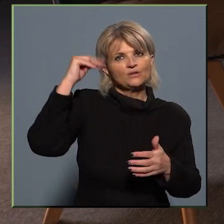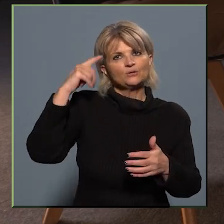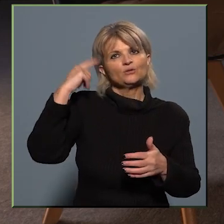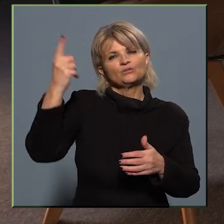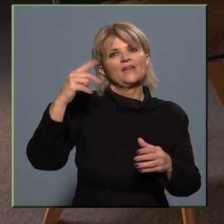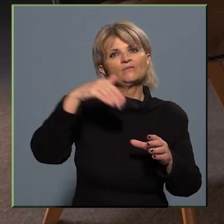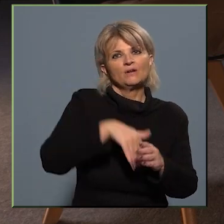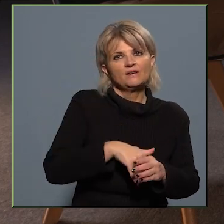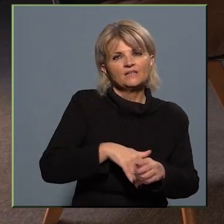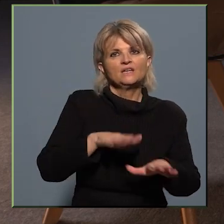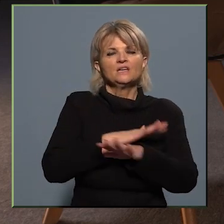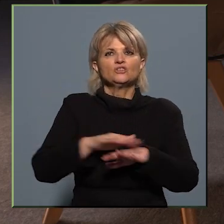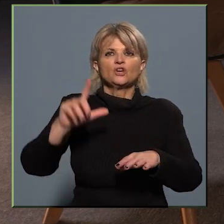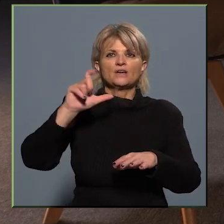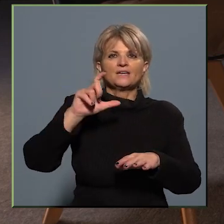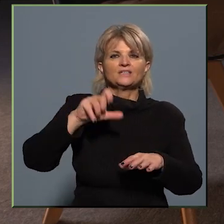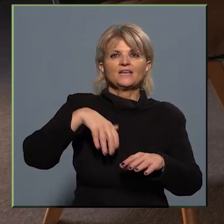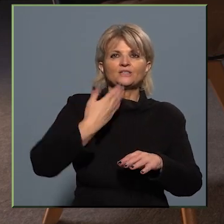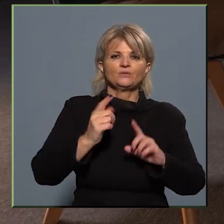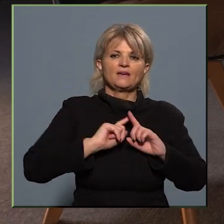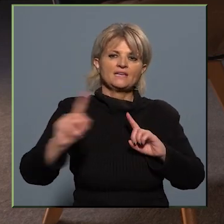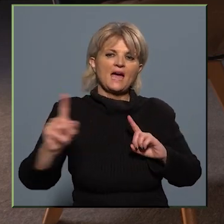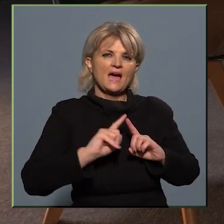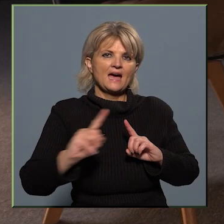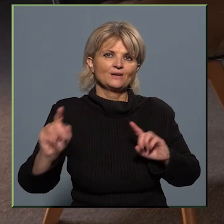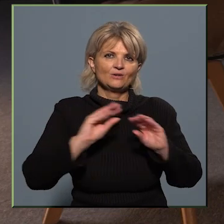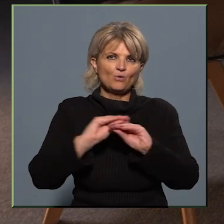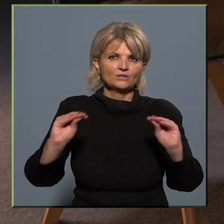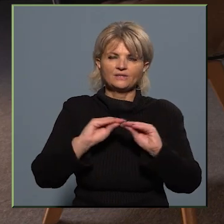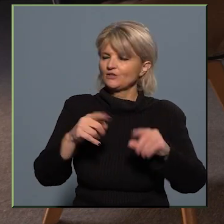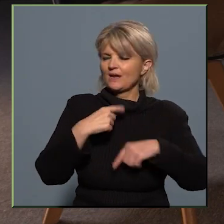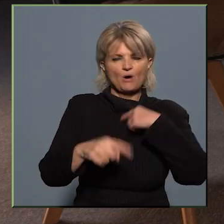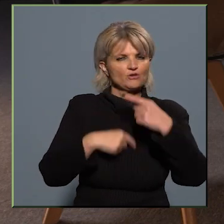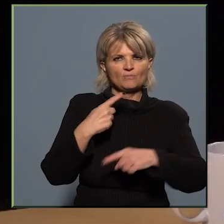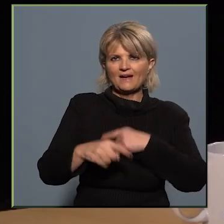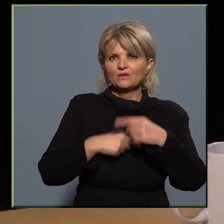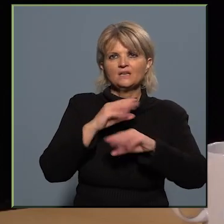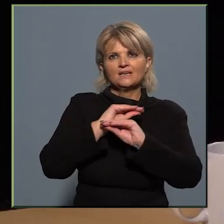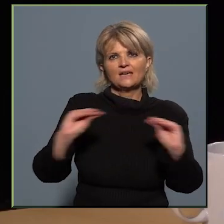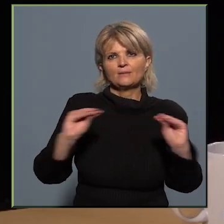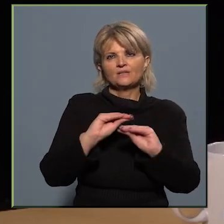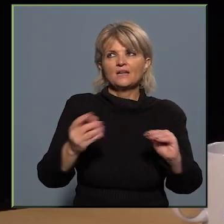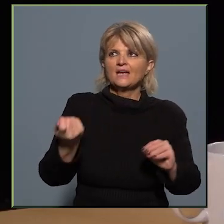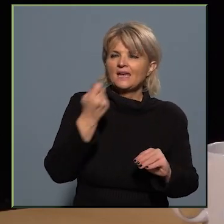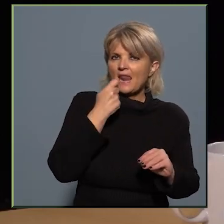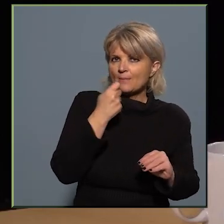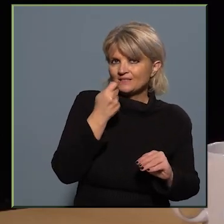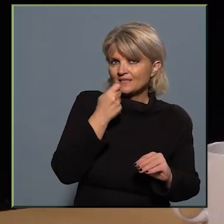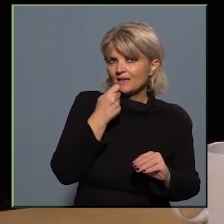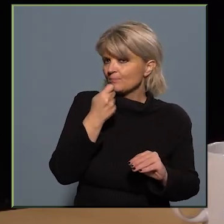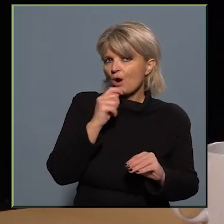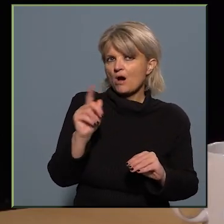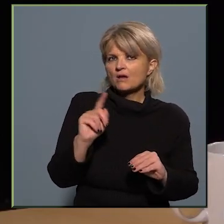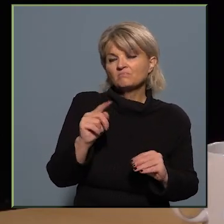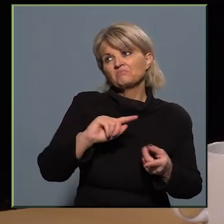fölvenni, és 250-en járnak a képzéseikre, és nem a hagyományos képzésekre, ami jellemzően az élelmiszeripart